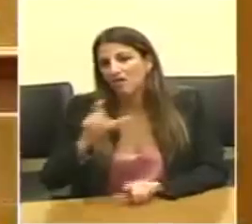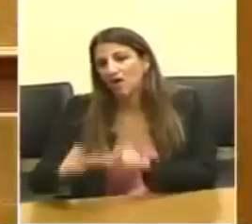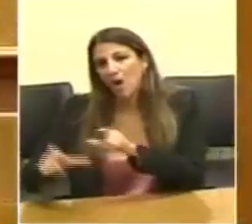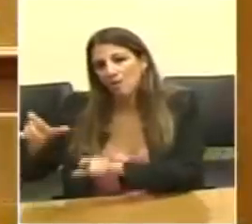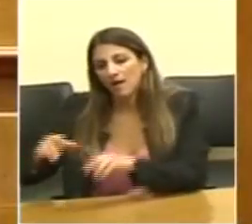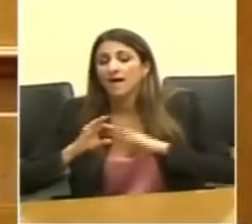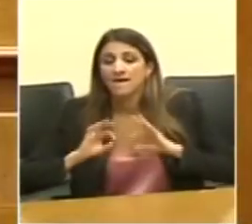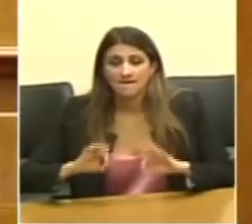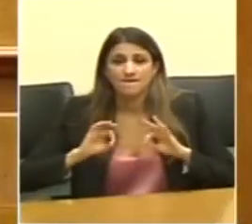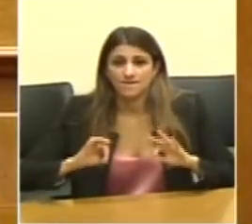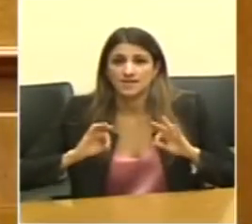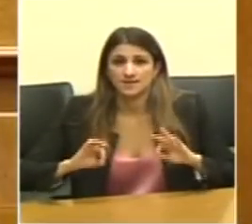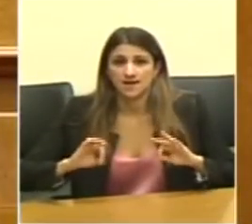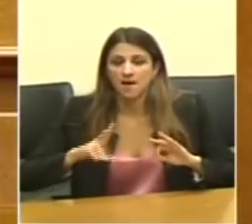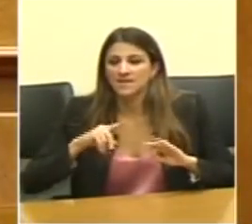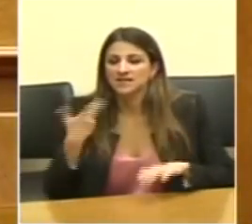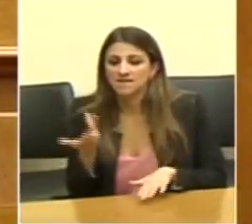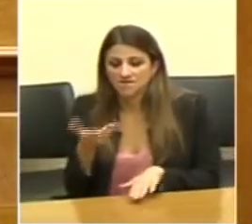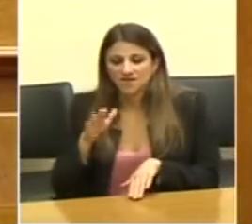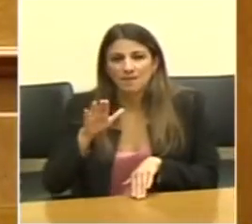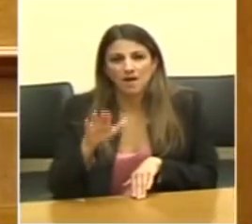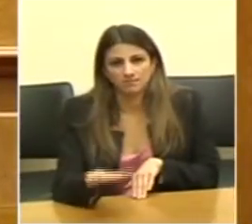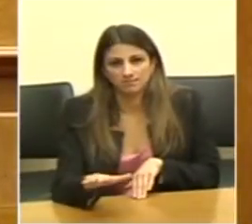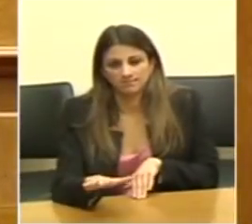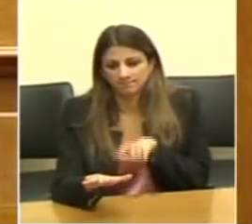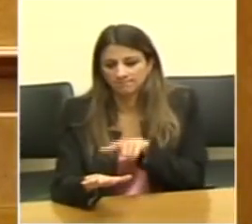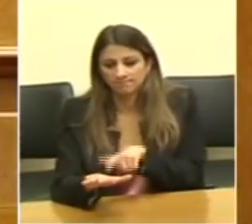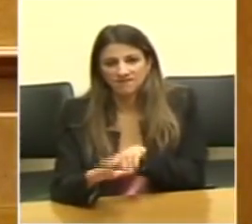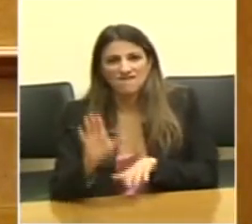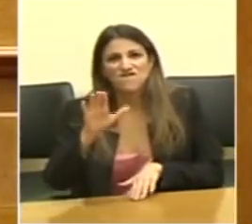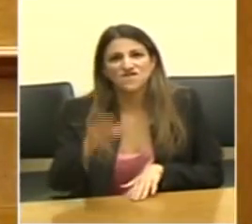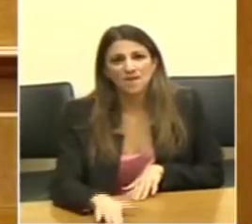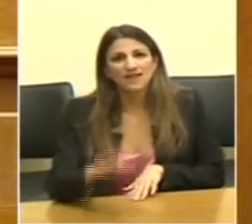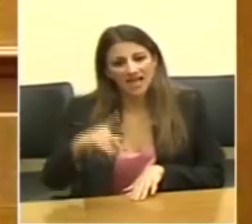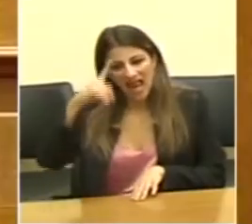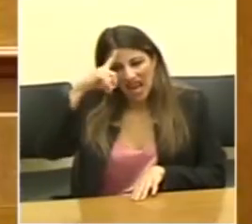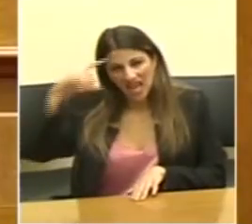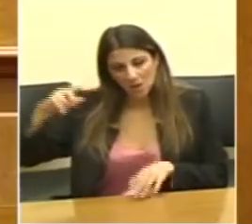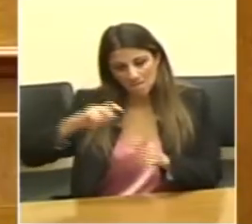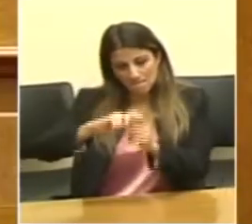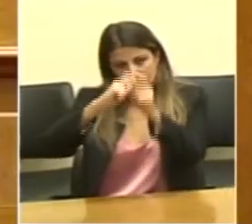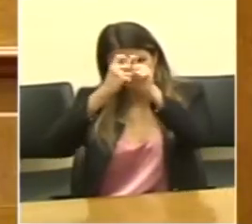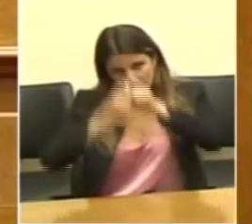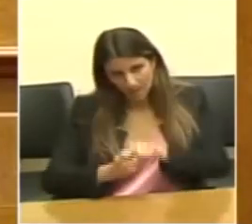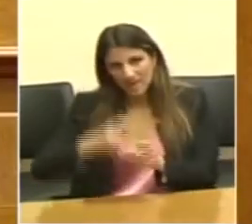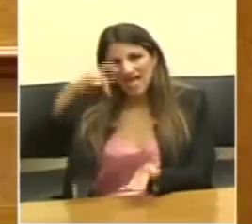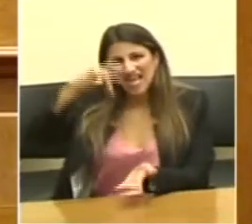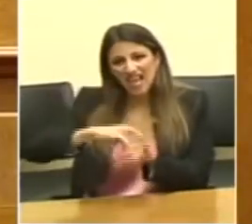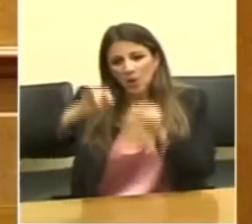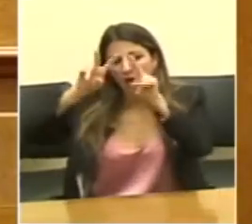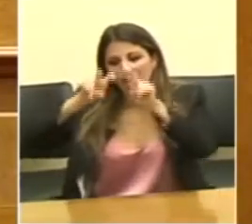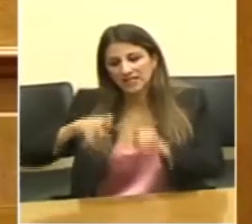γίνεται βεβαίως ένα αποφασιστικό βήμα μετατροπής του Λυκείου σε ένα εξοντωτικό